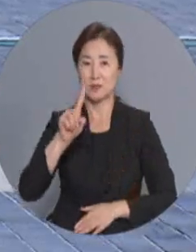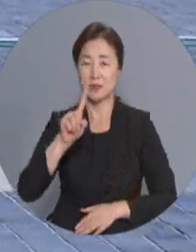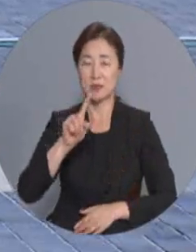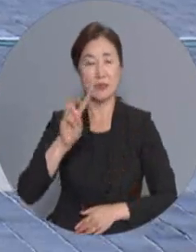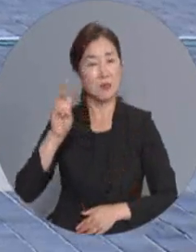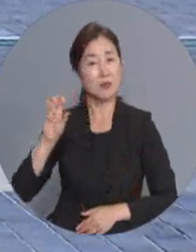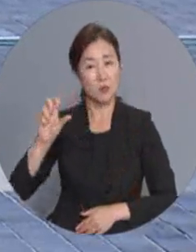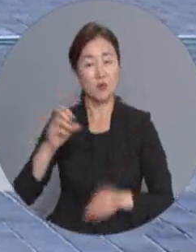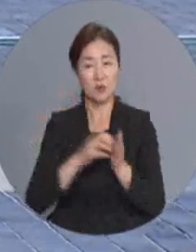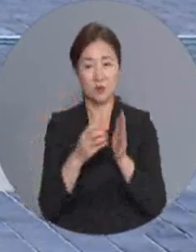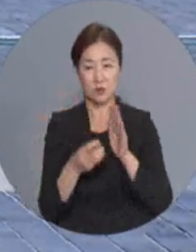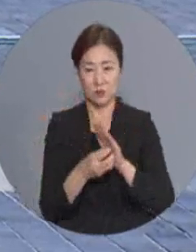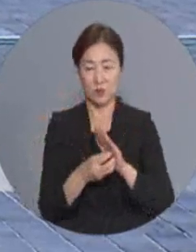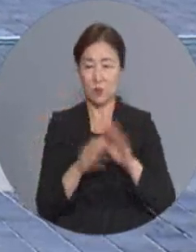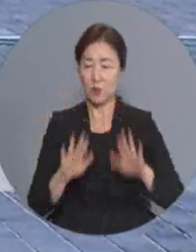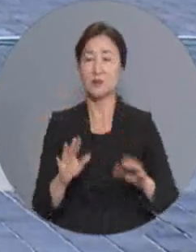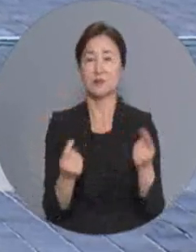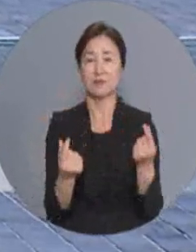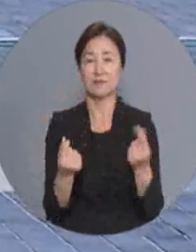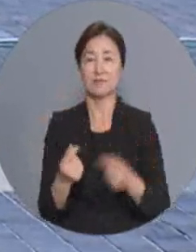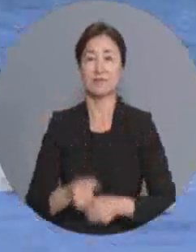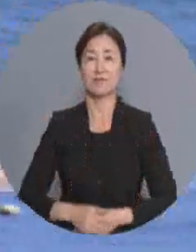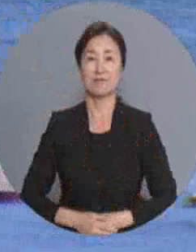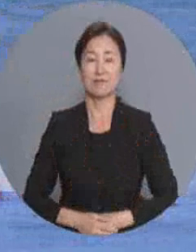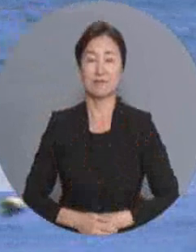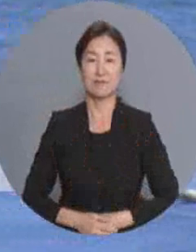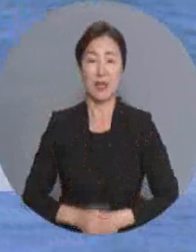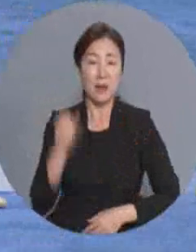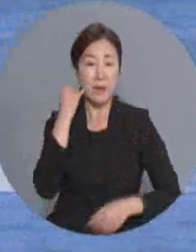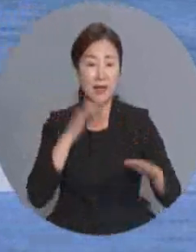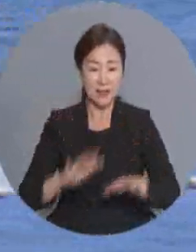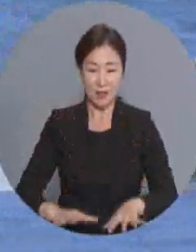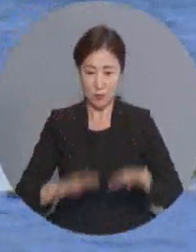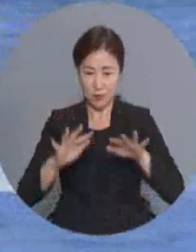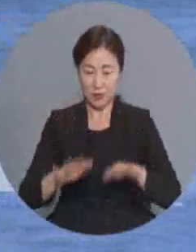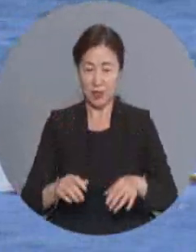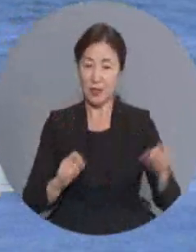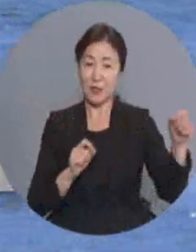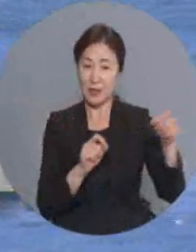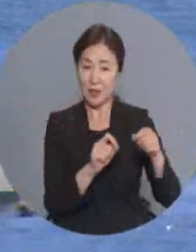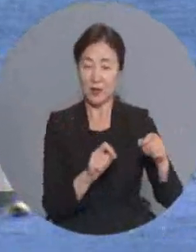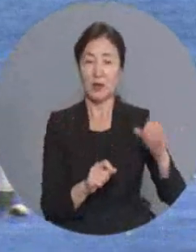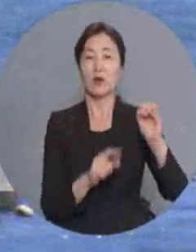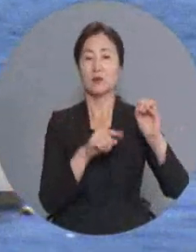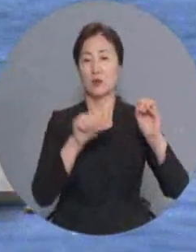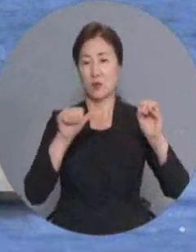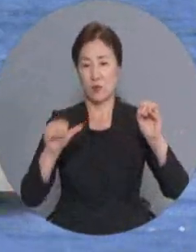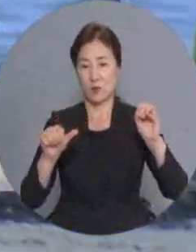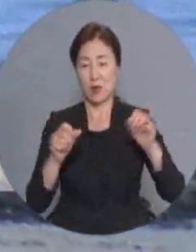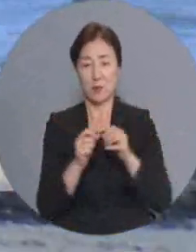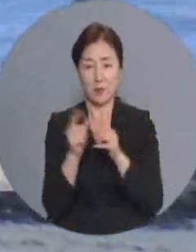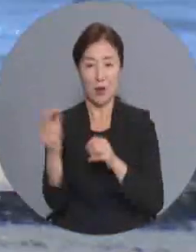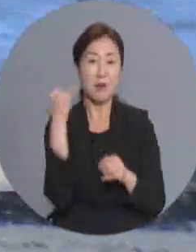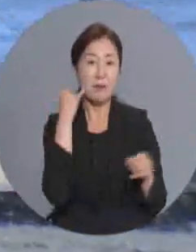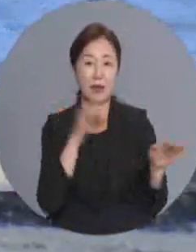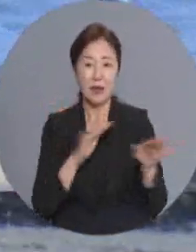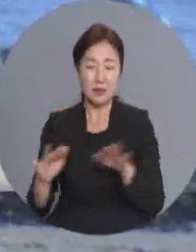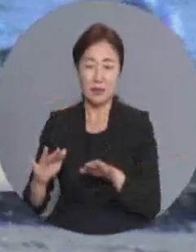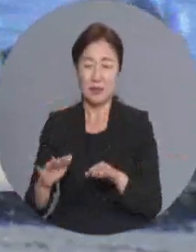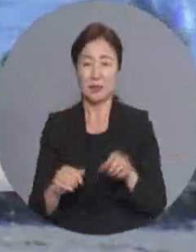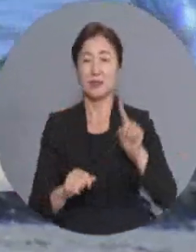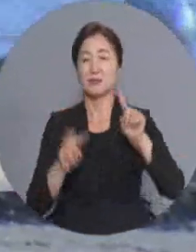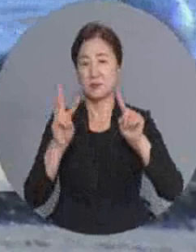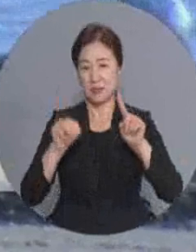35도 분포로 오늘과 비슷하겠습니다 바다의 물결은 남해서부 앞바다에서 0.5m 먼바다는 최고